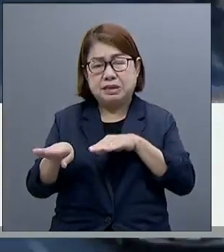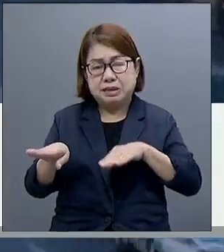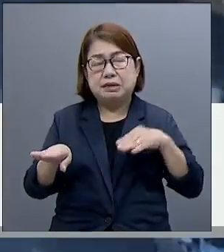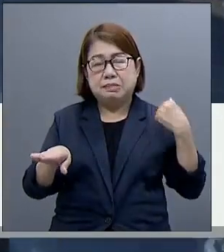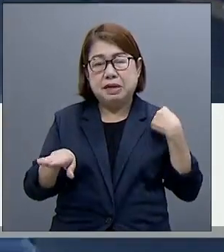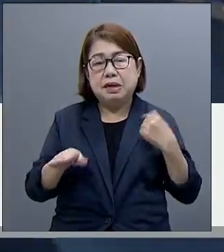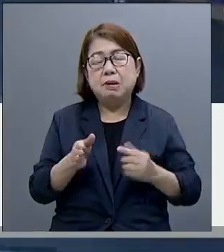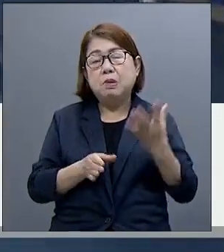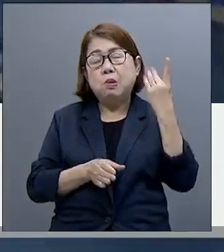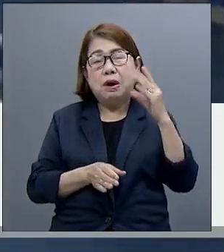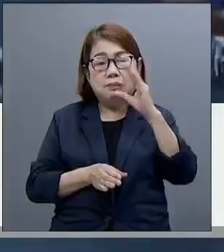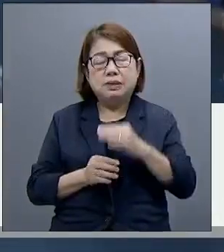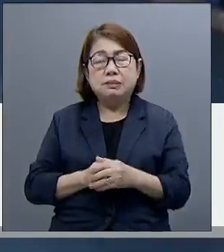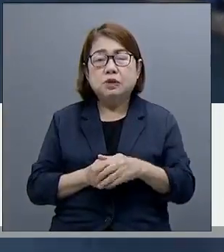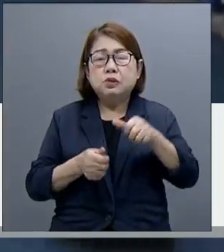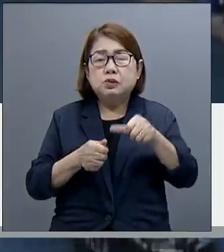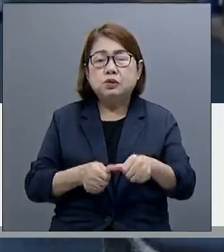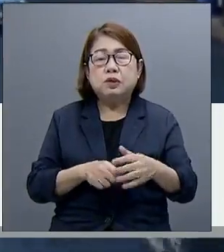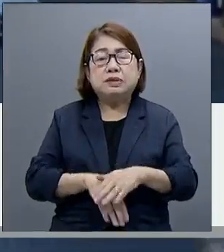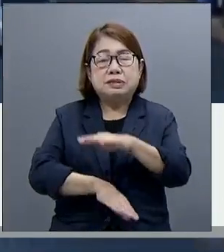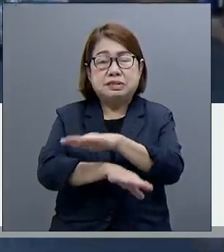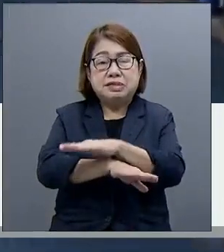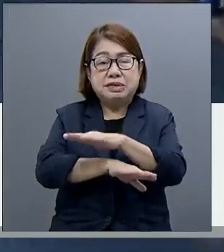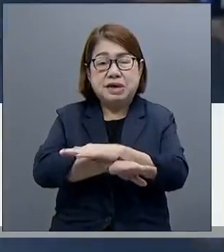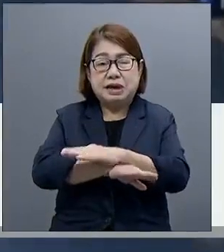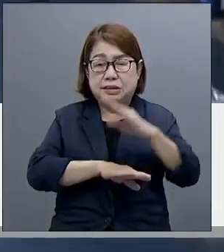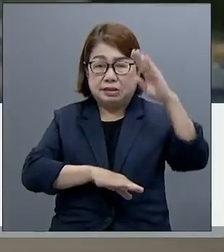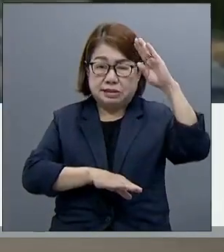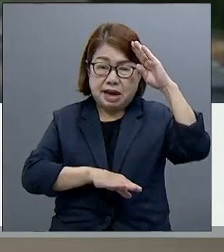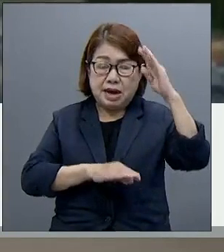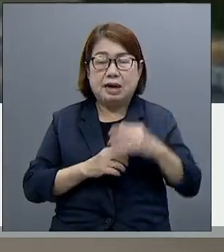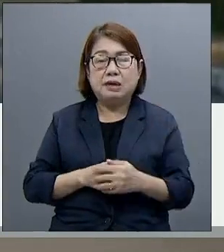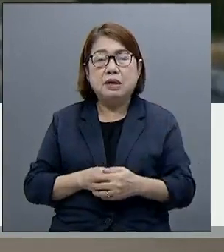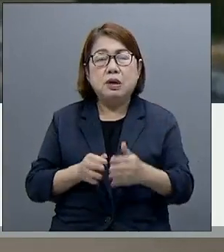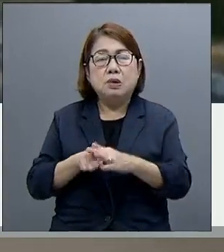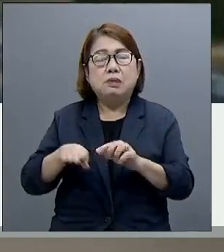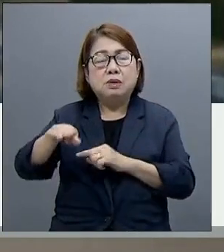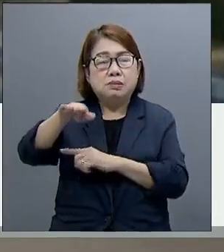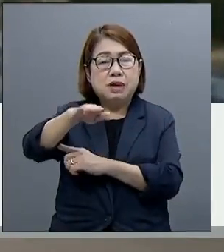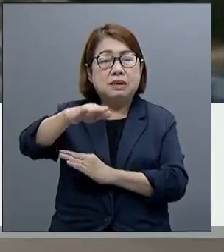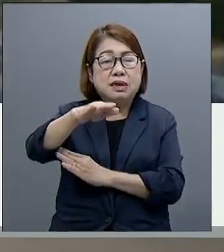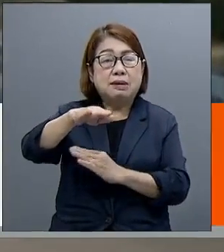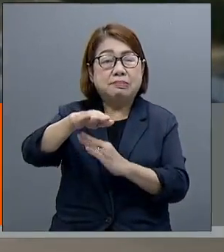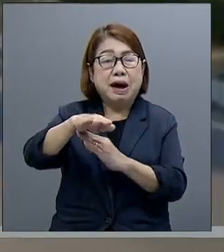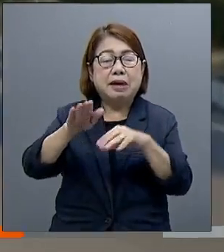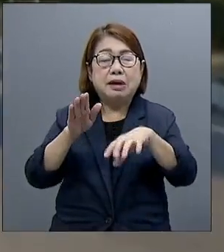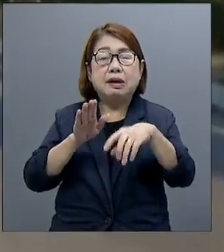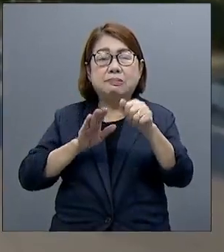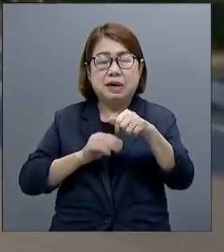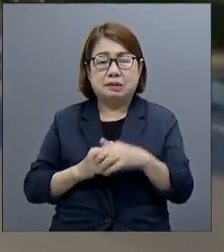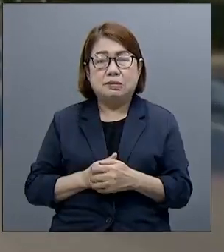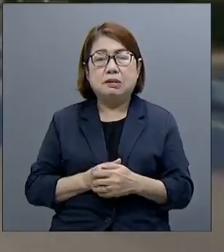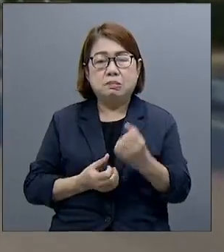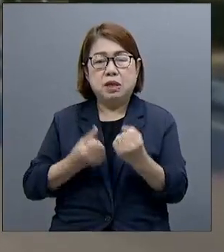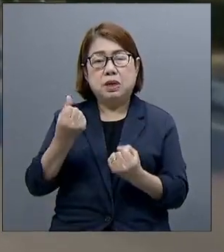มาโดยเฉพาะบริเวณแยกหน้าค่ายจิรประวัติจนถึงเชิญสะพานเดชาติวงศ์อำเภอเมืองนครสวรรค์ที่ปริมาณ